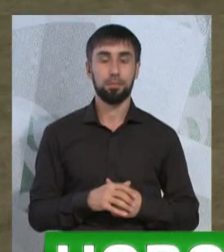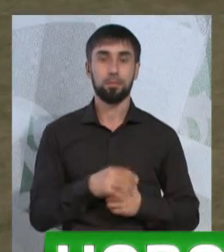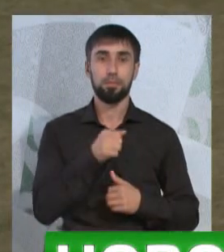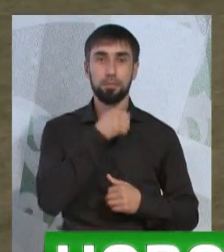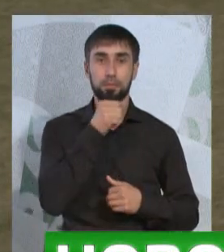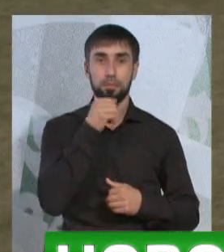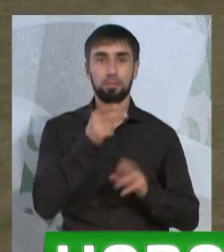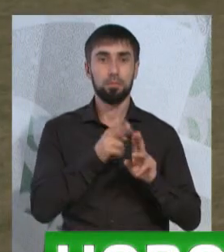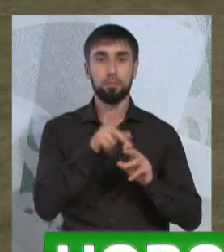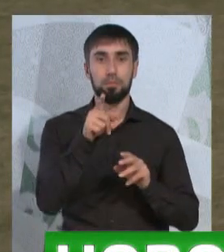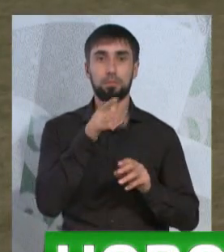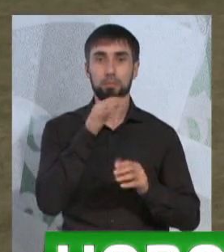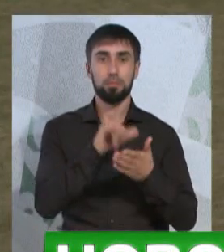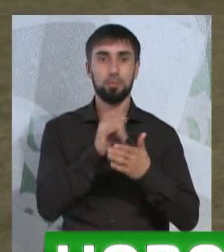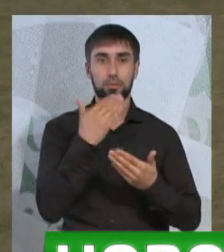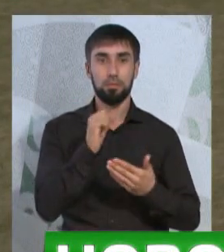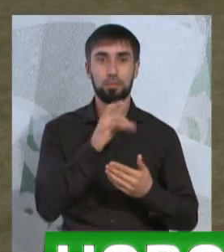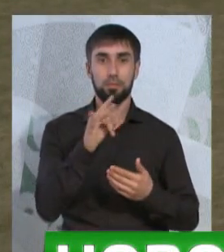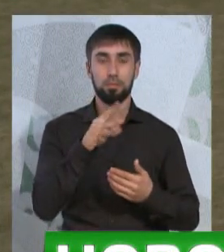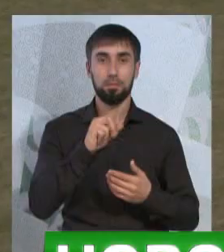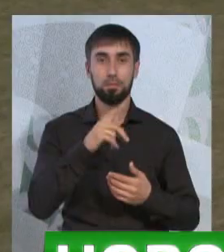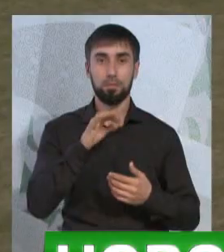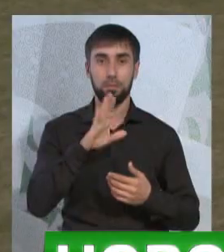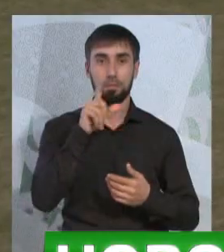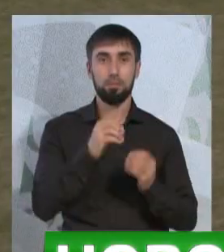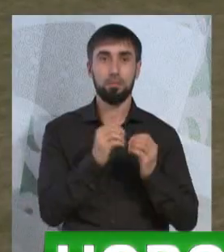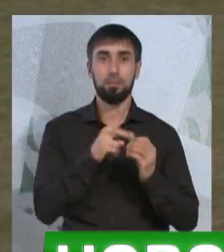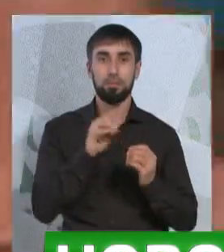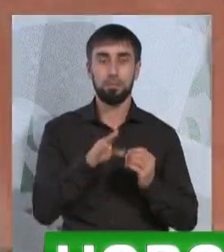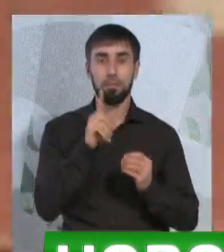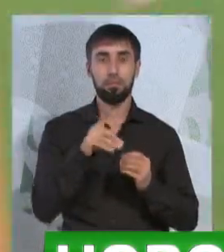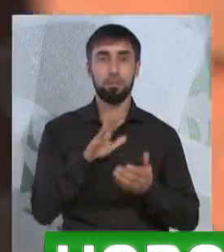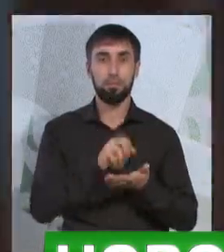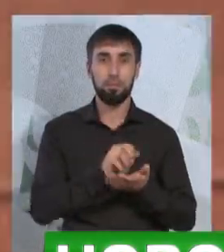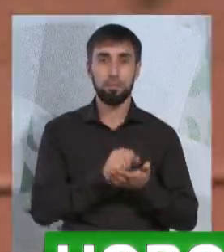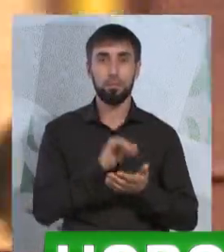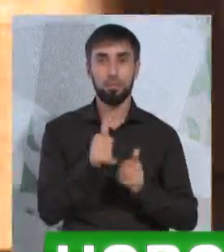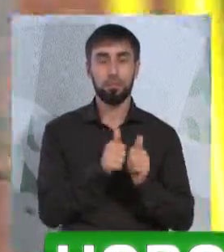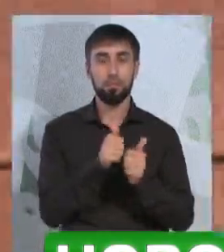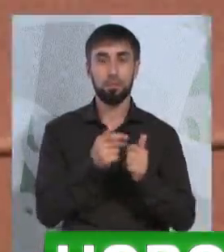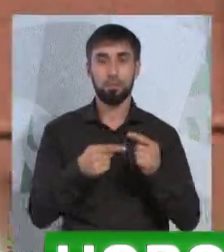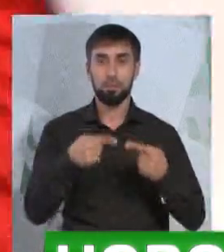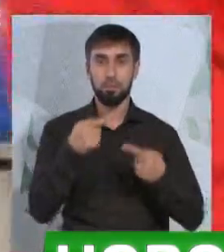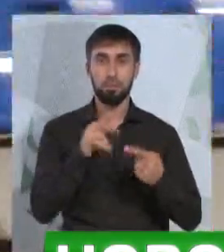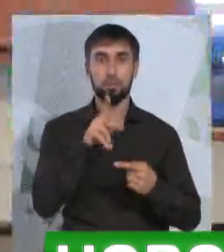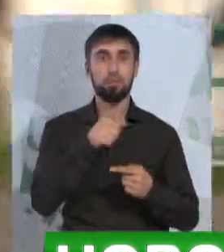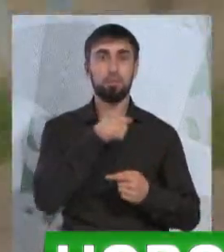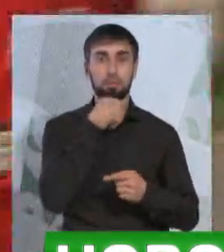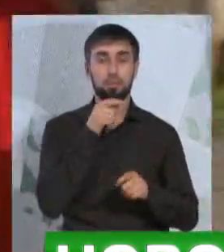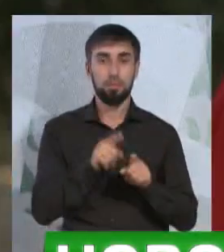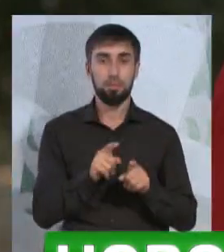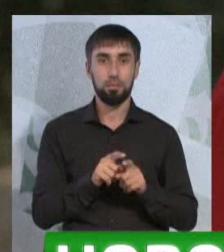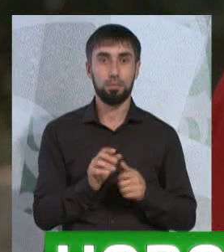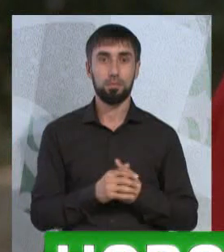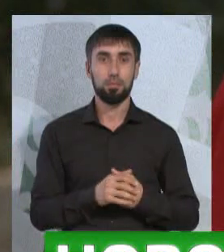Возрастных ограничений нет. К примеру, Ансару Мальсагову всего 10 лет, а он уже тренируется и соперничает с ребятами, которые гораздо старше